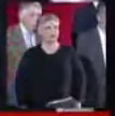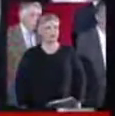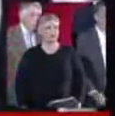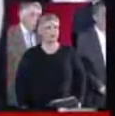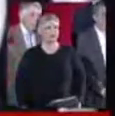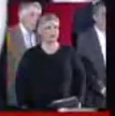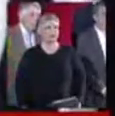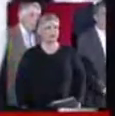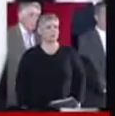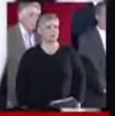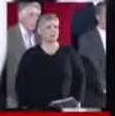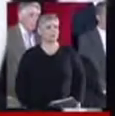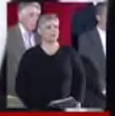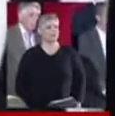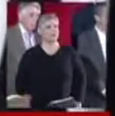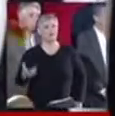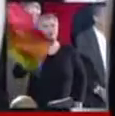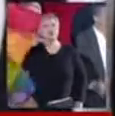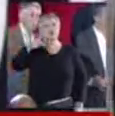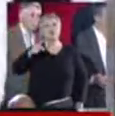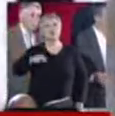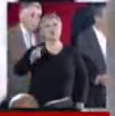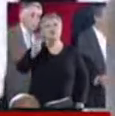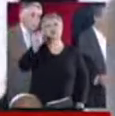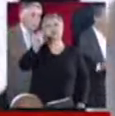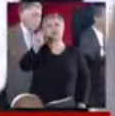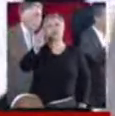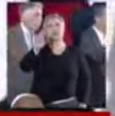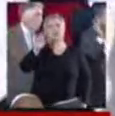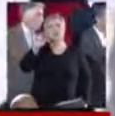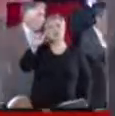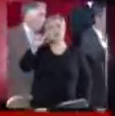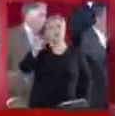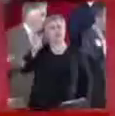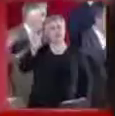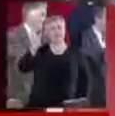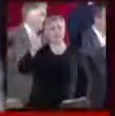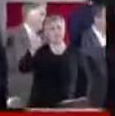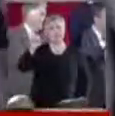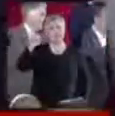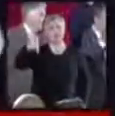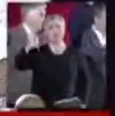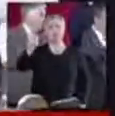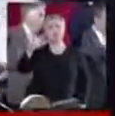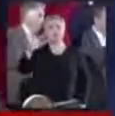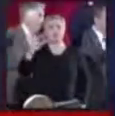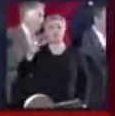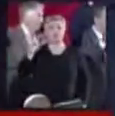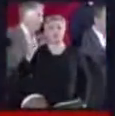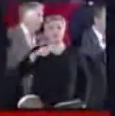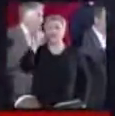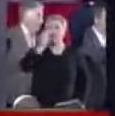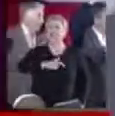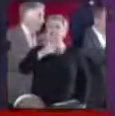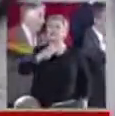παραγωγή ο γιώργος ο χριστάκης χορευτής χορογράφος απ τα πιο ενεργά και δραστήρια μέλη του